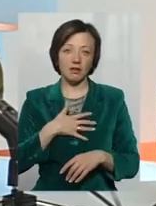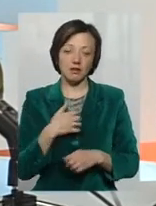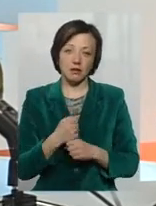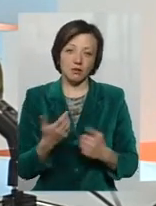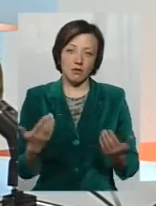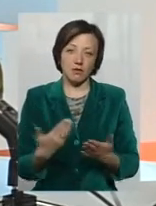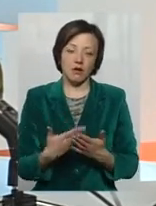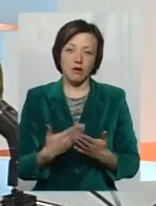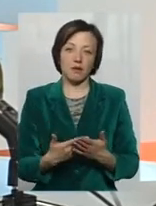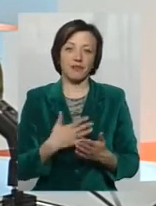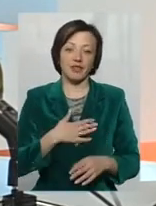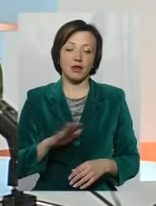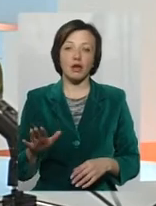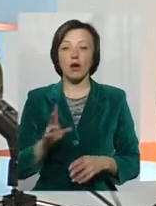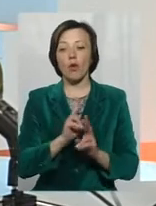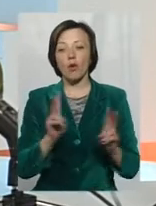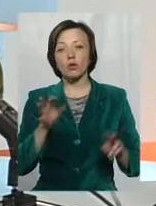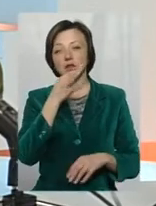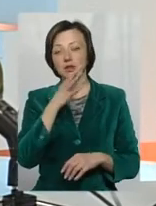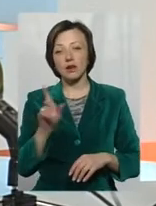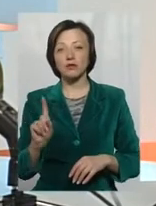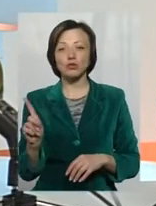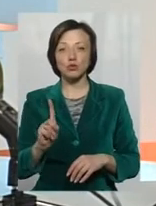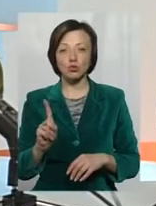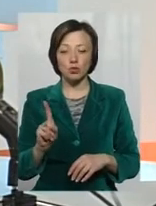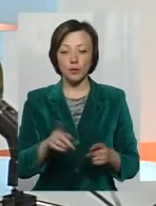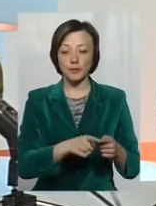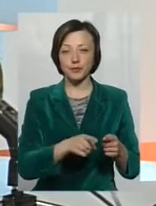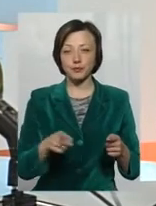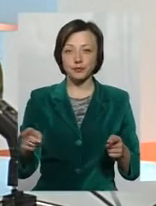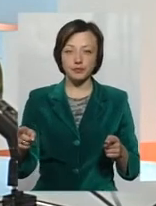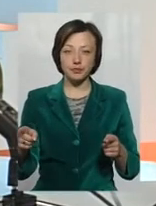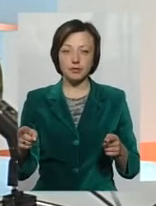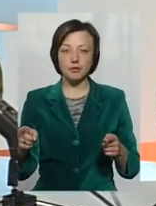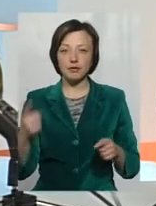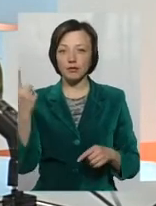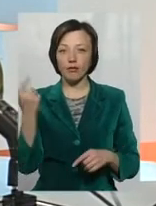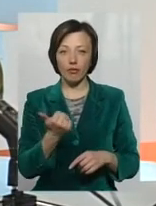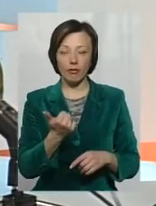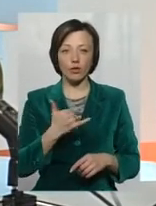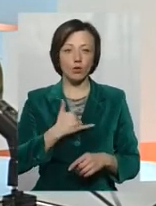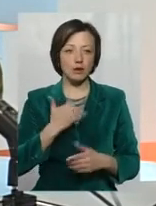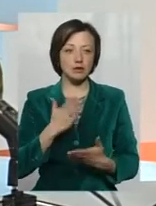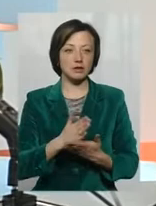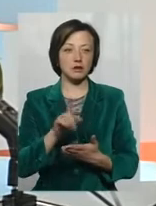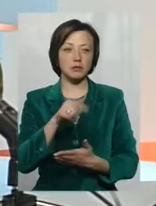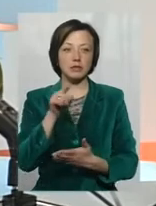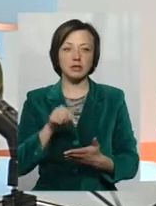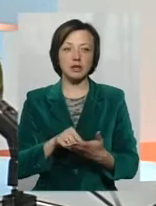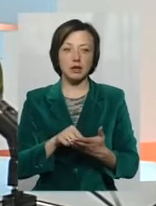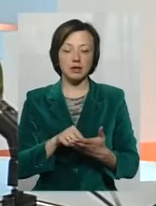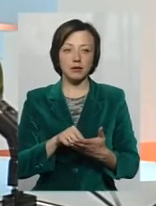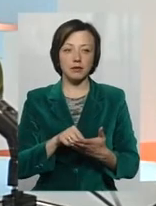задовольнило. Когось не задовольнило те, що на протязі майже неділі в нас є таке питання, як